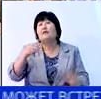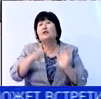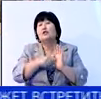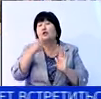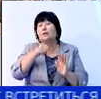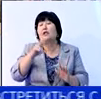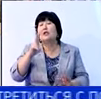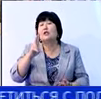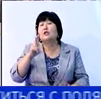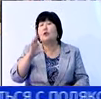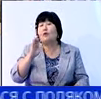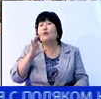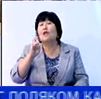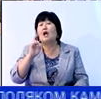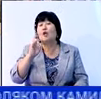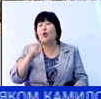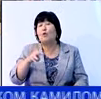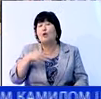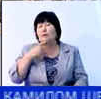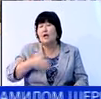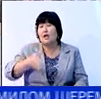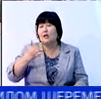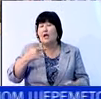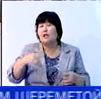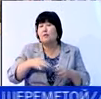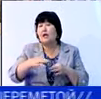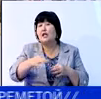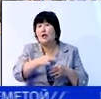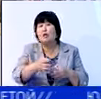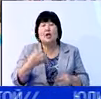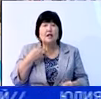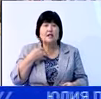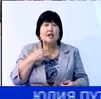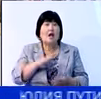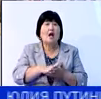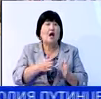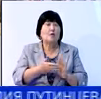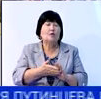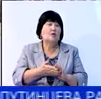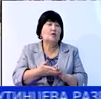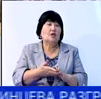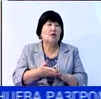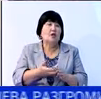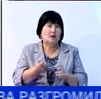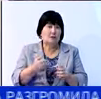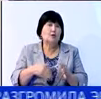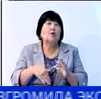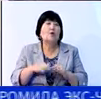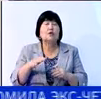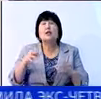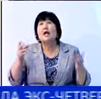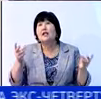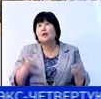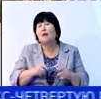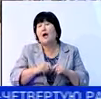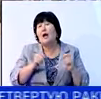что в некоторых районах Казахстана обстановка по лепре ухудшается. Необходимо